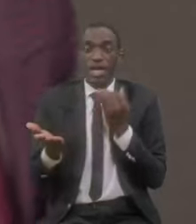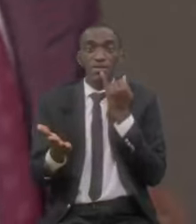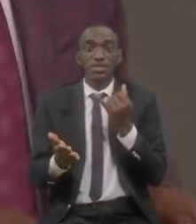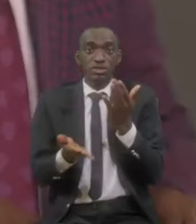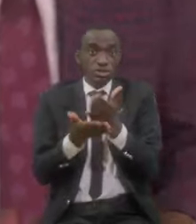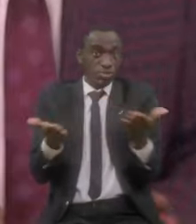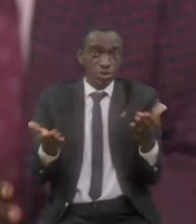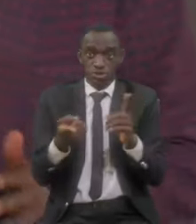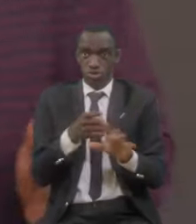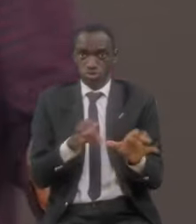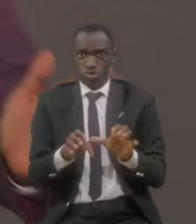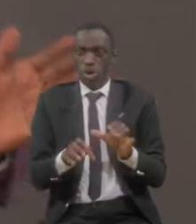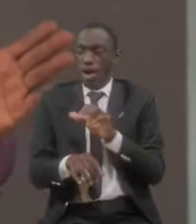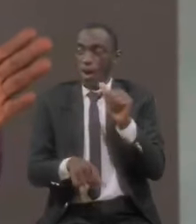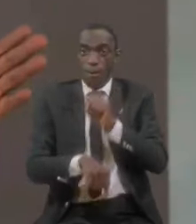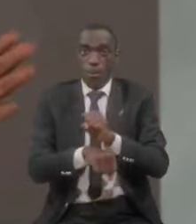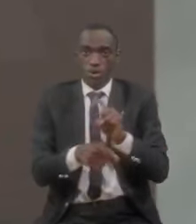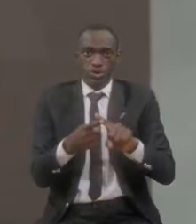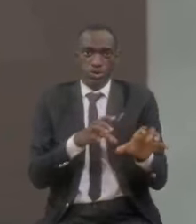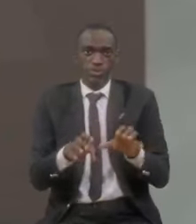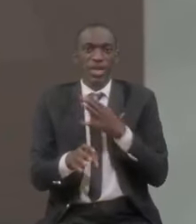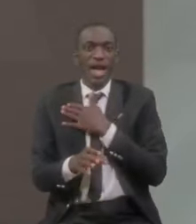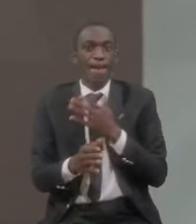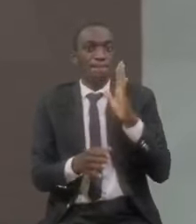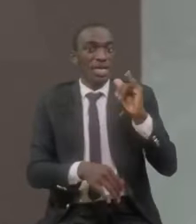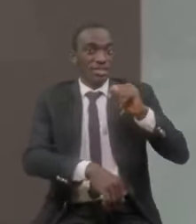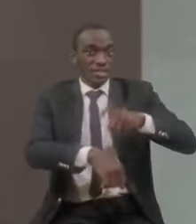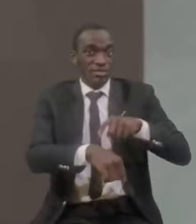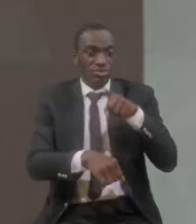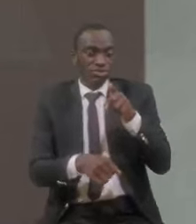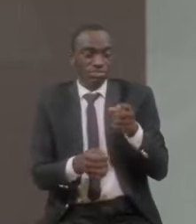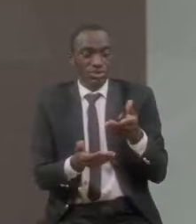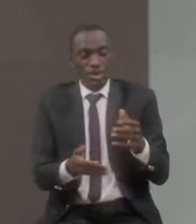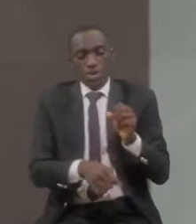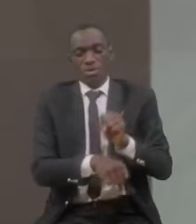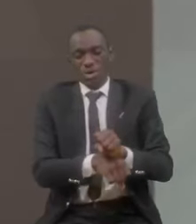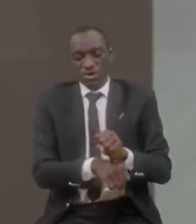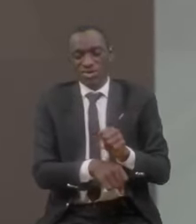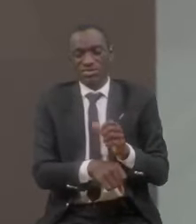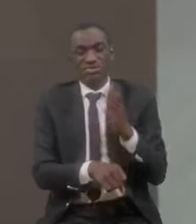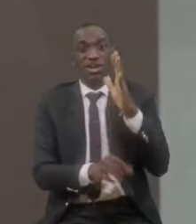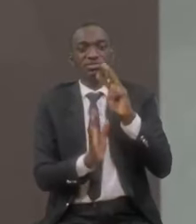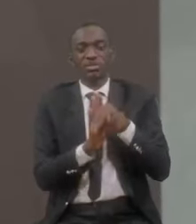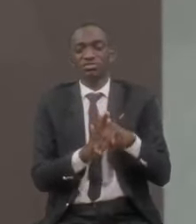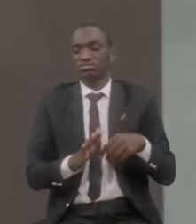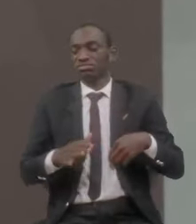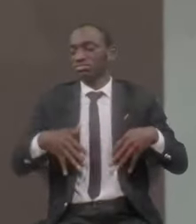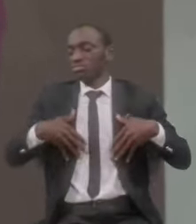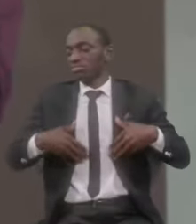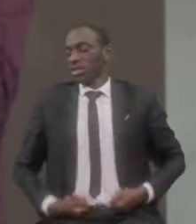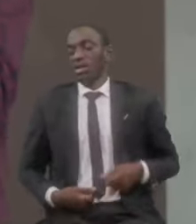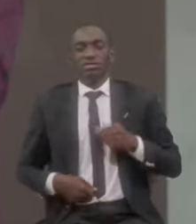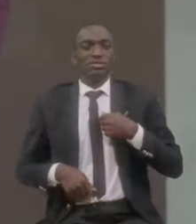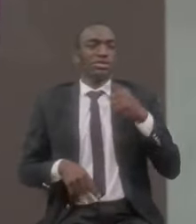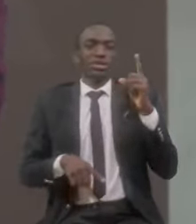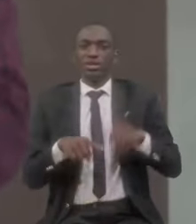un travail à faire, et au moment où vous êtes là pendant 5 minutes, et je suis fatigué, hein, moi, je ne peux pas faire, je ne